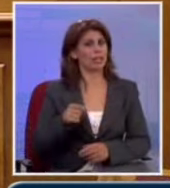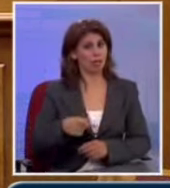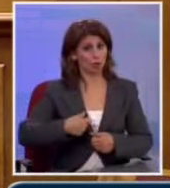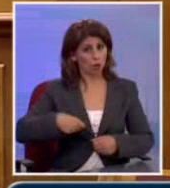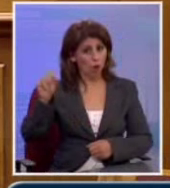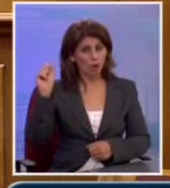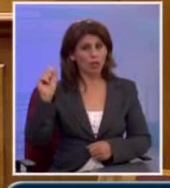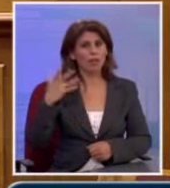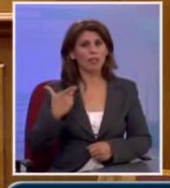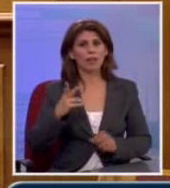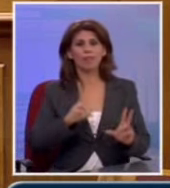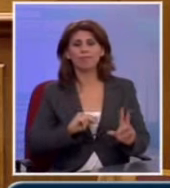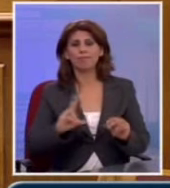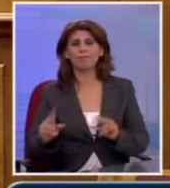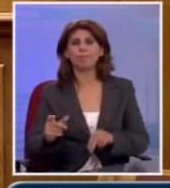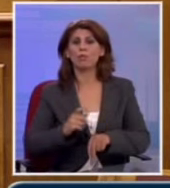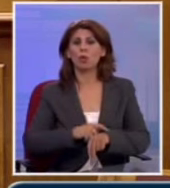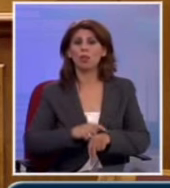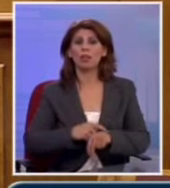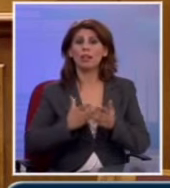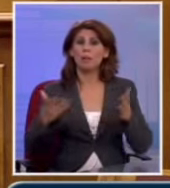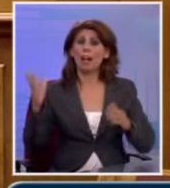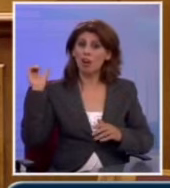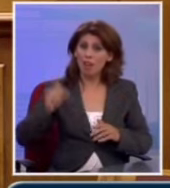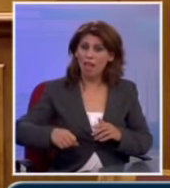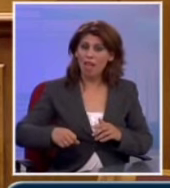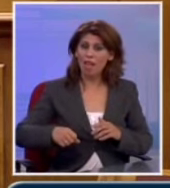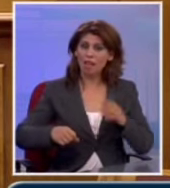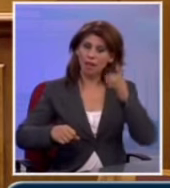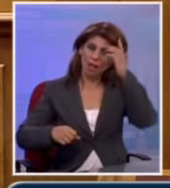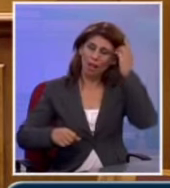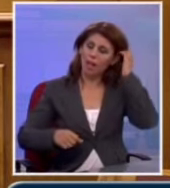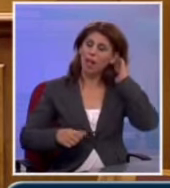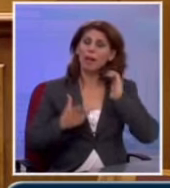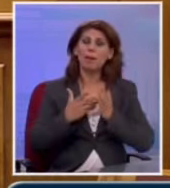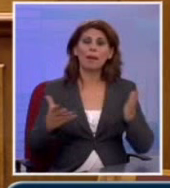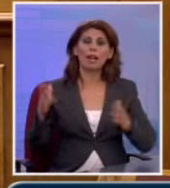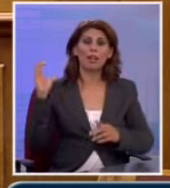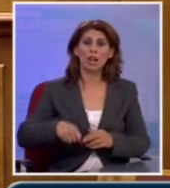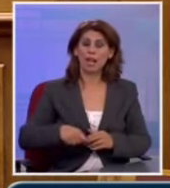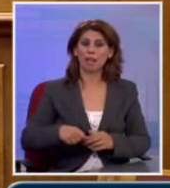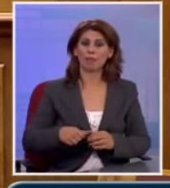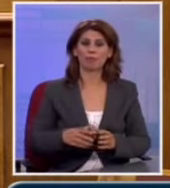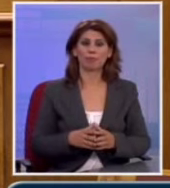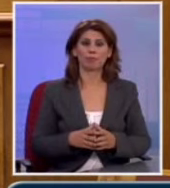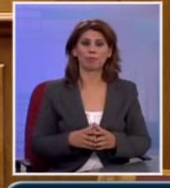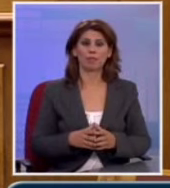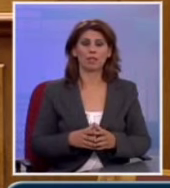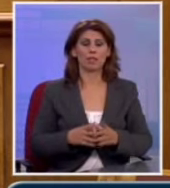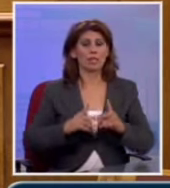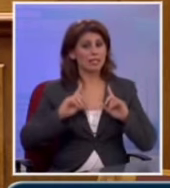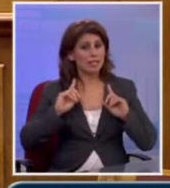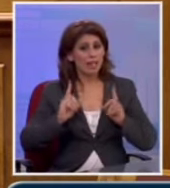όχι θα είναι ταυτόχρονα και ένα μεγάλο ναι. Ένα μεγάλο ναι στην